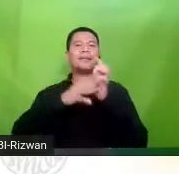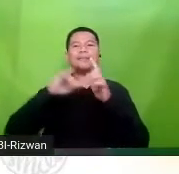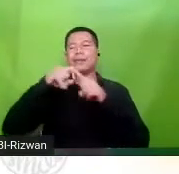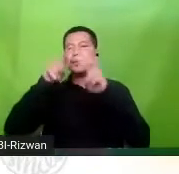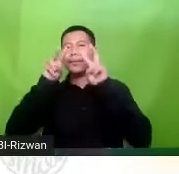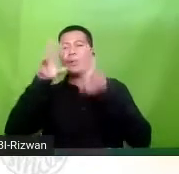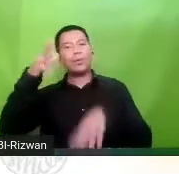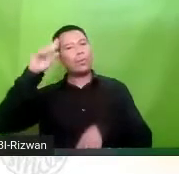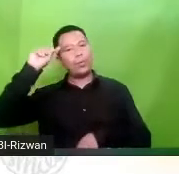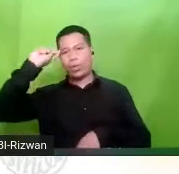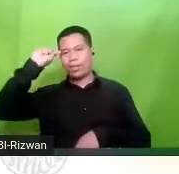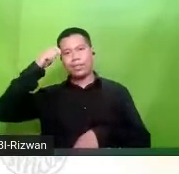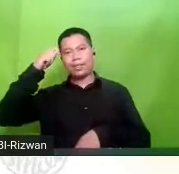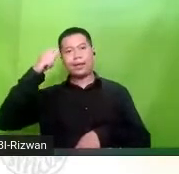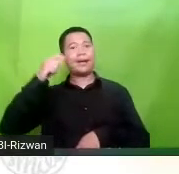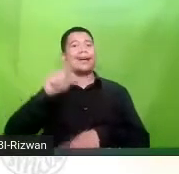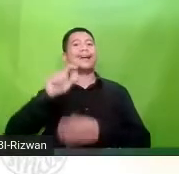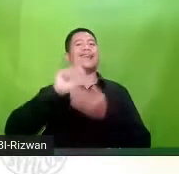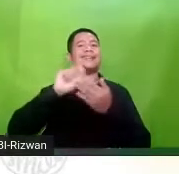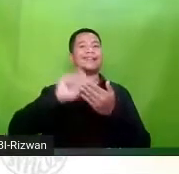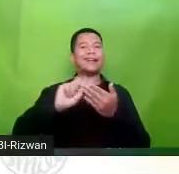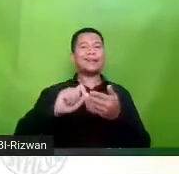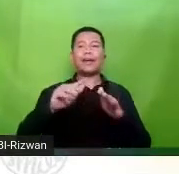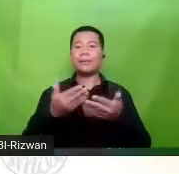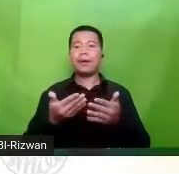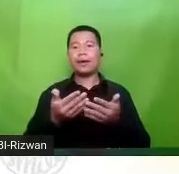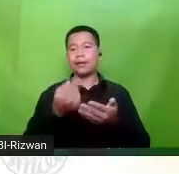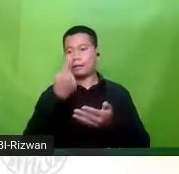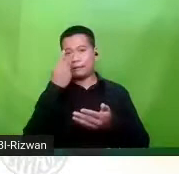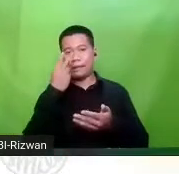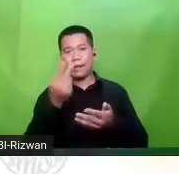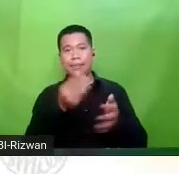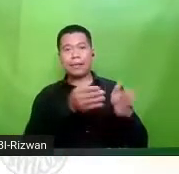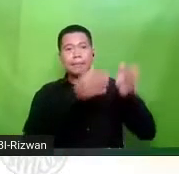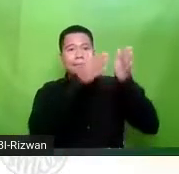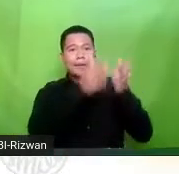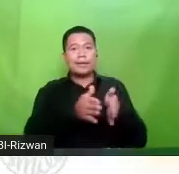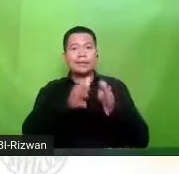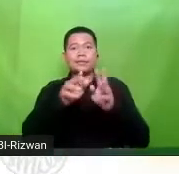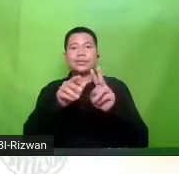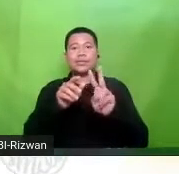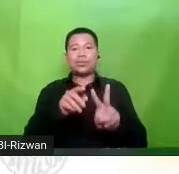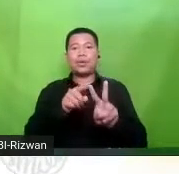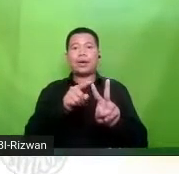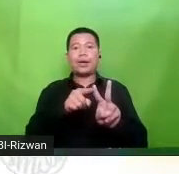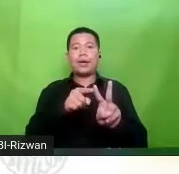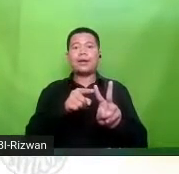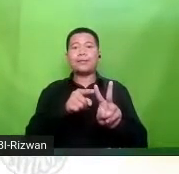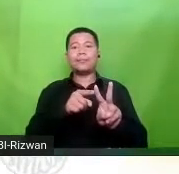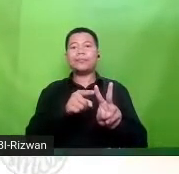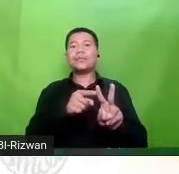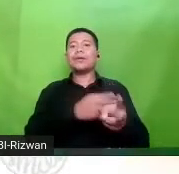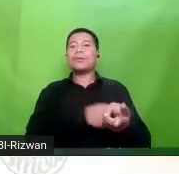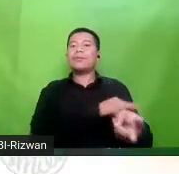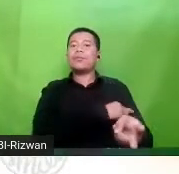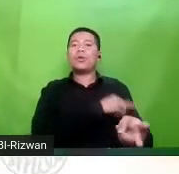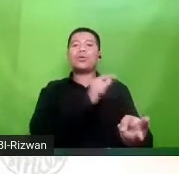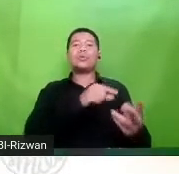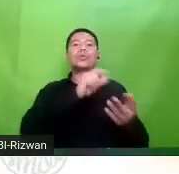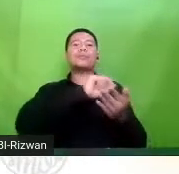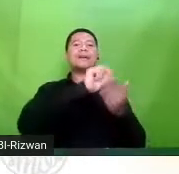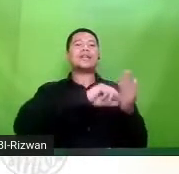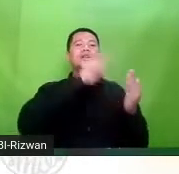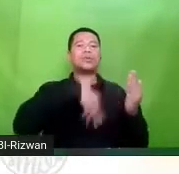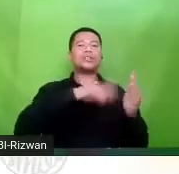kalau kita lihat di baris kedua, kemampuan tersebut adalah untuk baca dan tulis saja, bukan